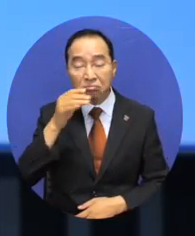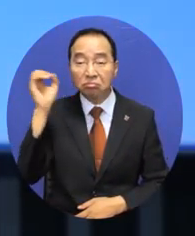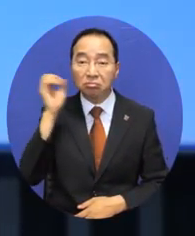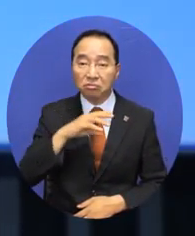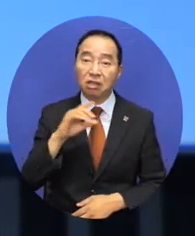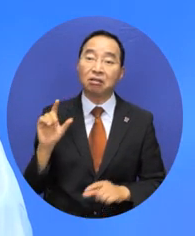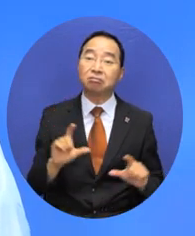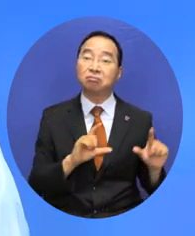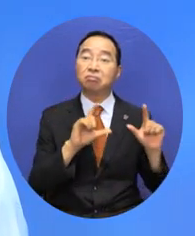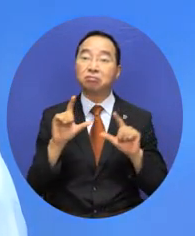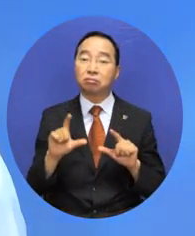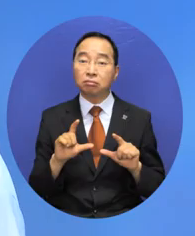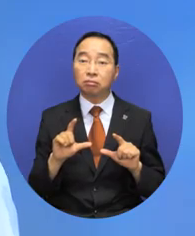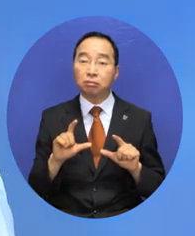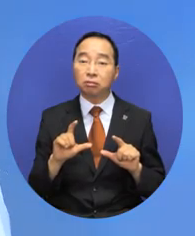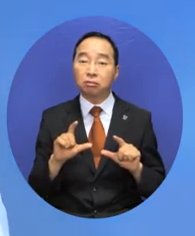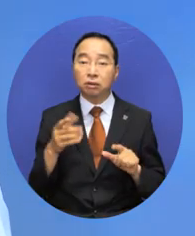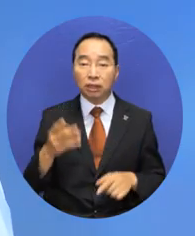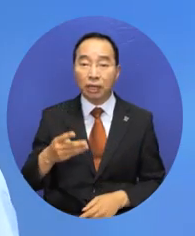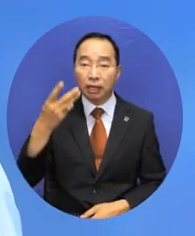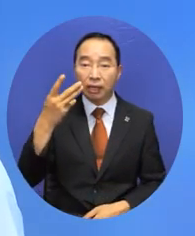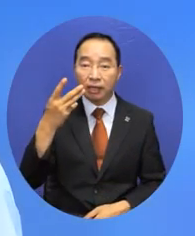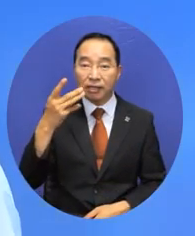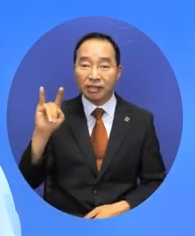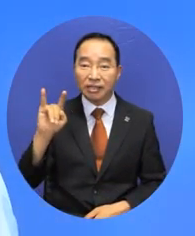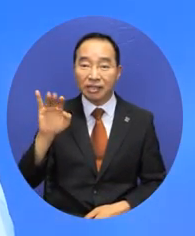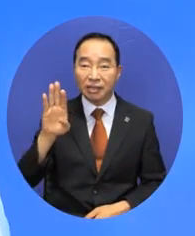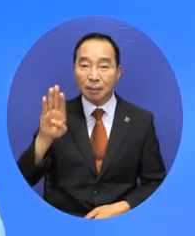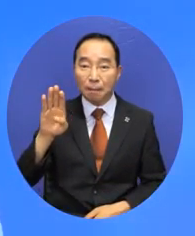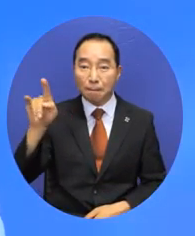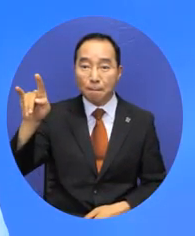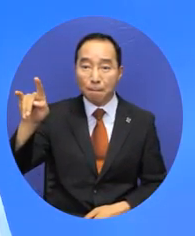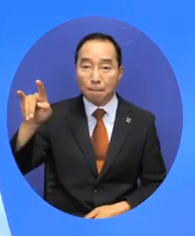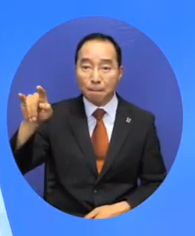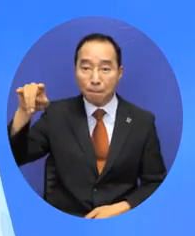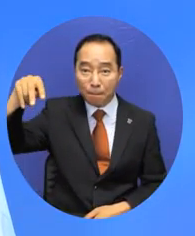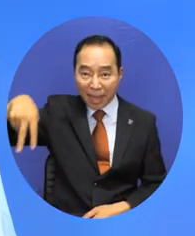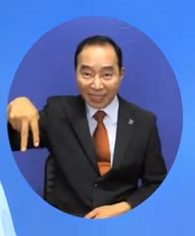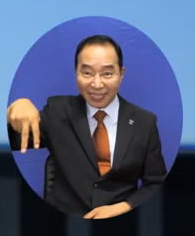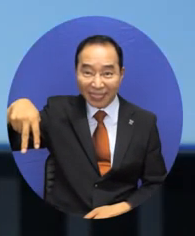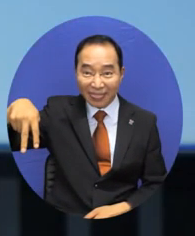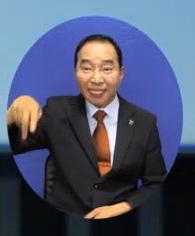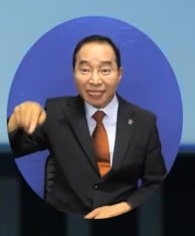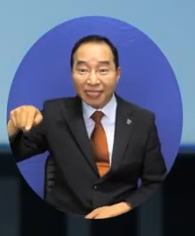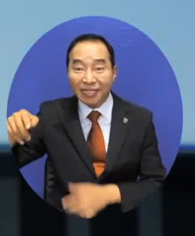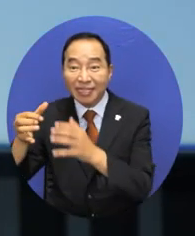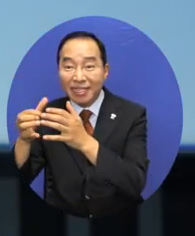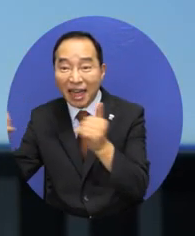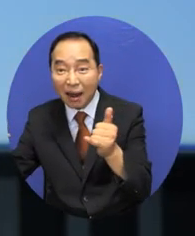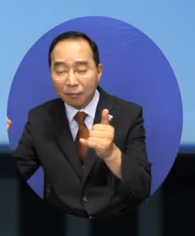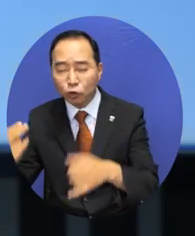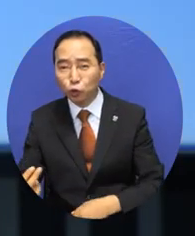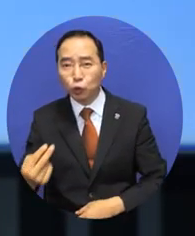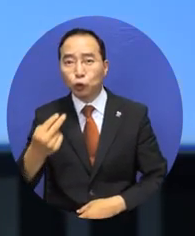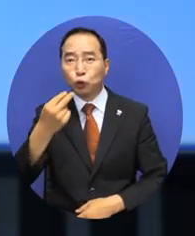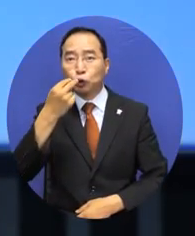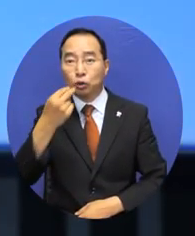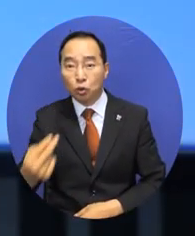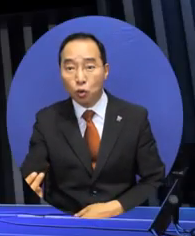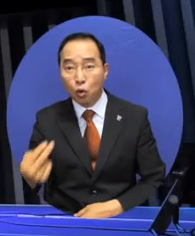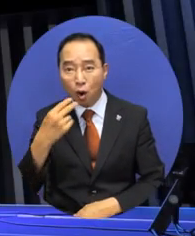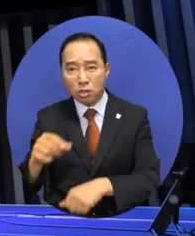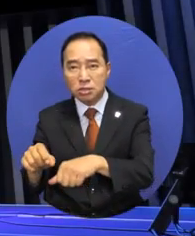됩니다. 그런데 티벳 사람들은 통렌 호흡이라는 것을 통해서 숨 쉬는 것을 좀 더 특별한 일로 만들고 있다고